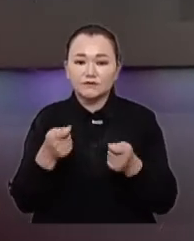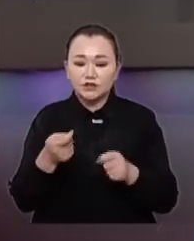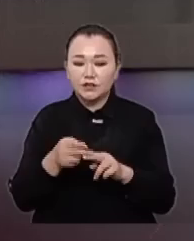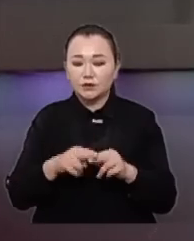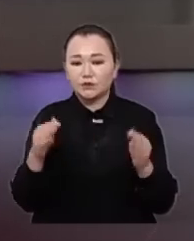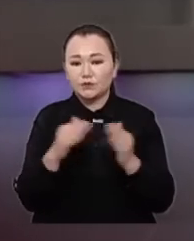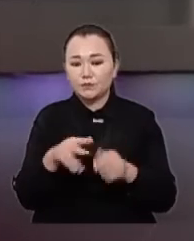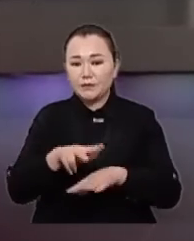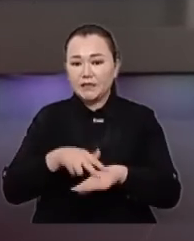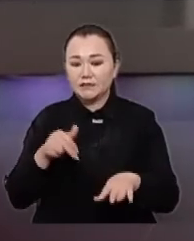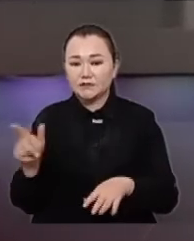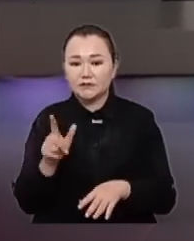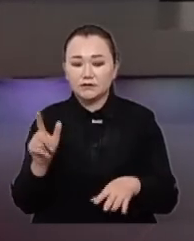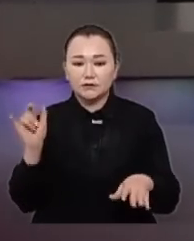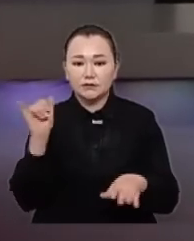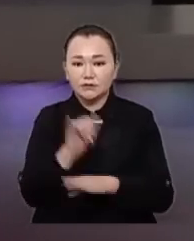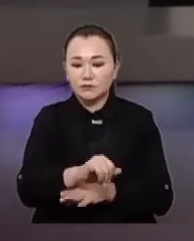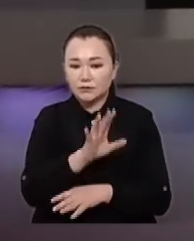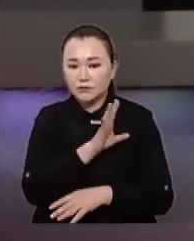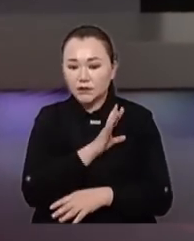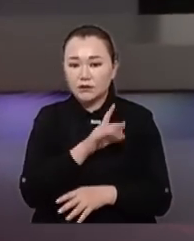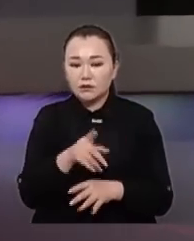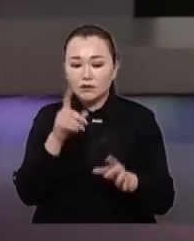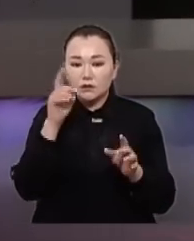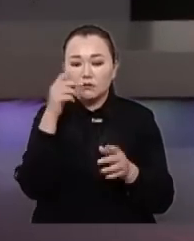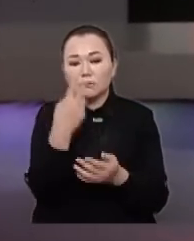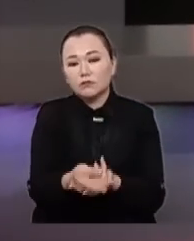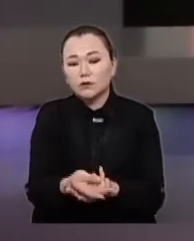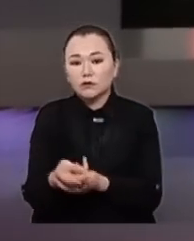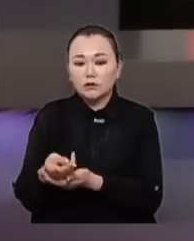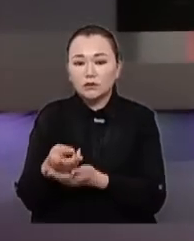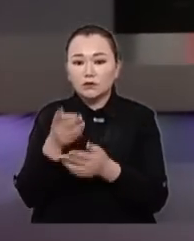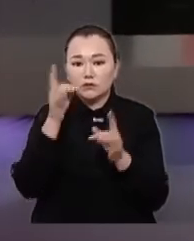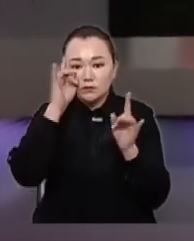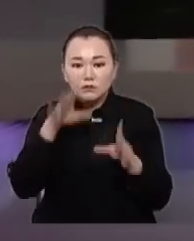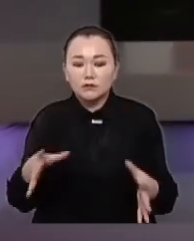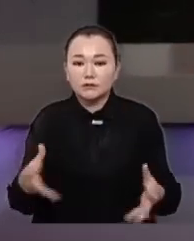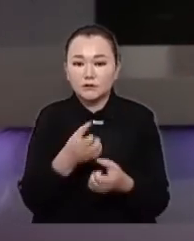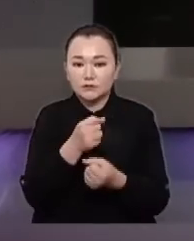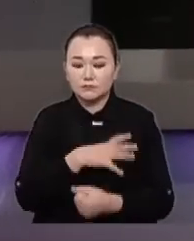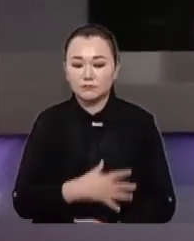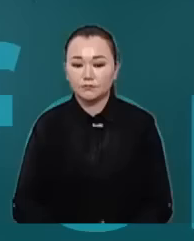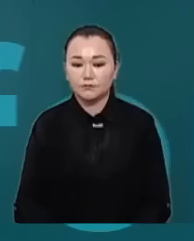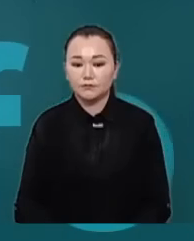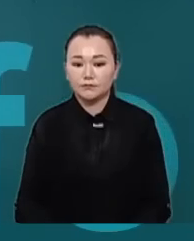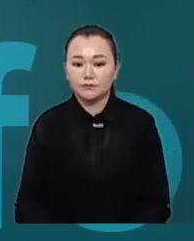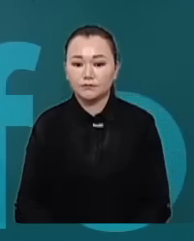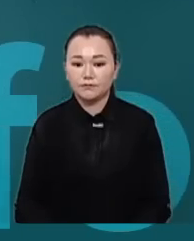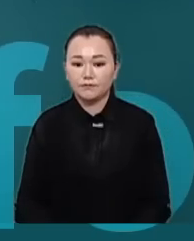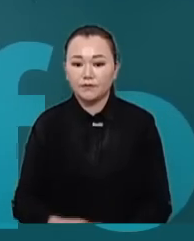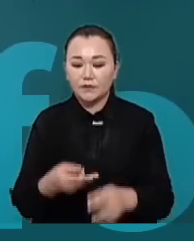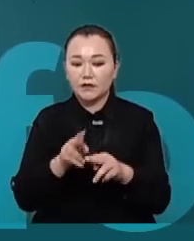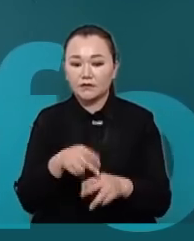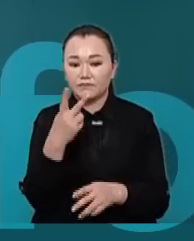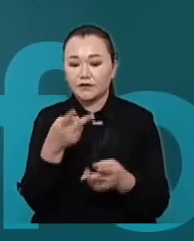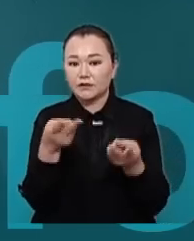үйге полиция инспекторын ертіп барған. Сөйтіп ес түсін жоғалтқандарды кездесіп құтқарып қалыпты. Мен мына жерде екі